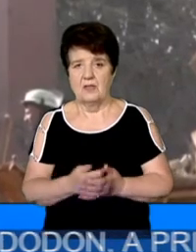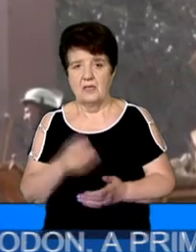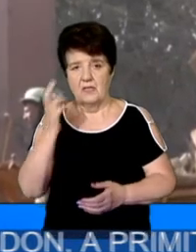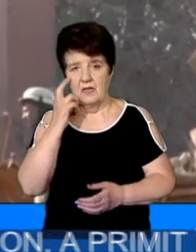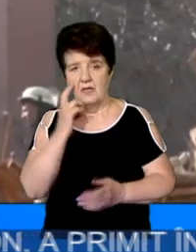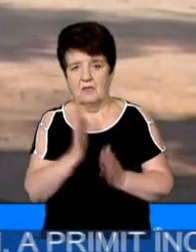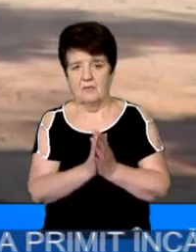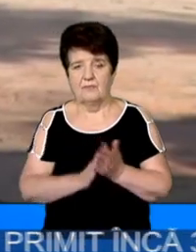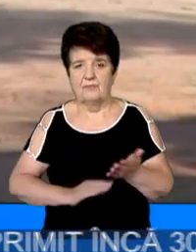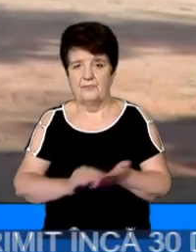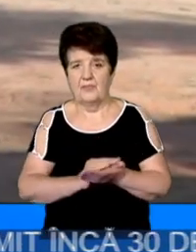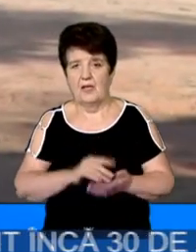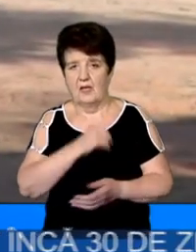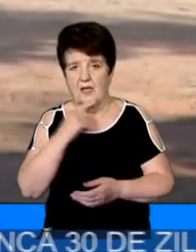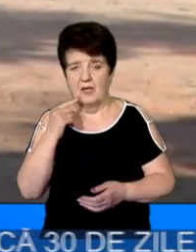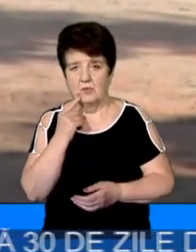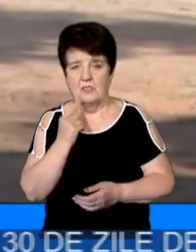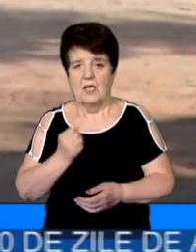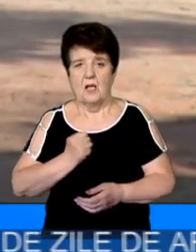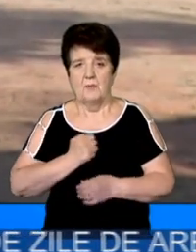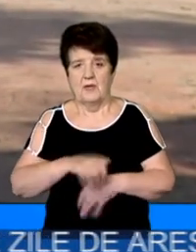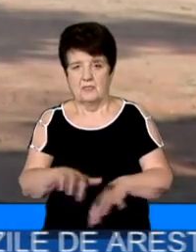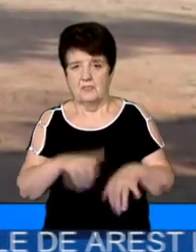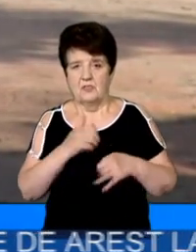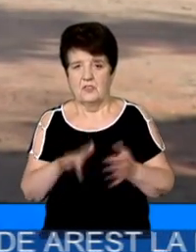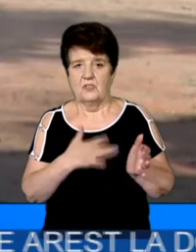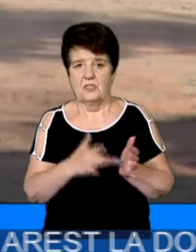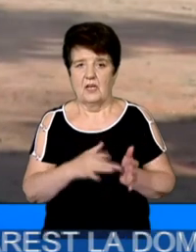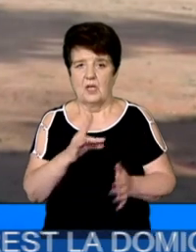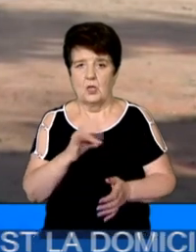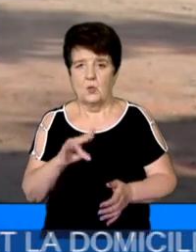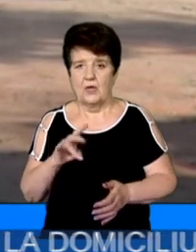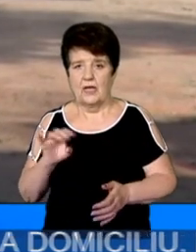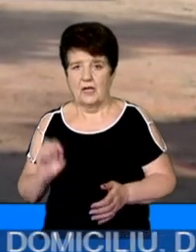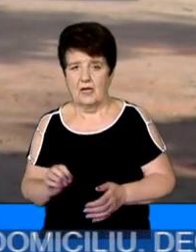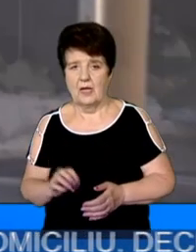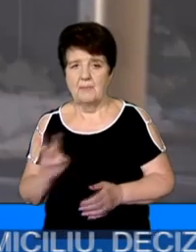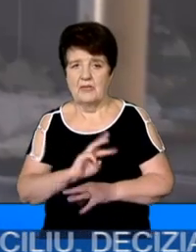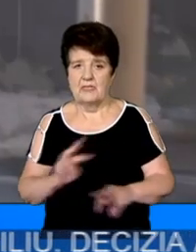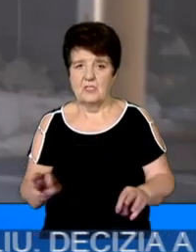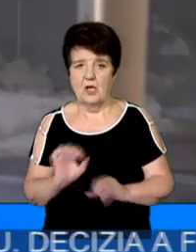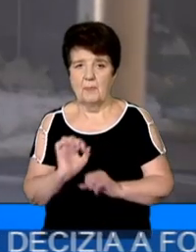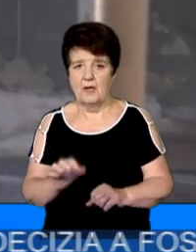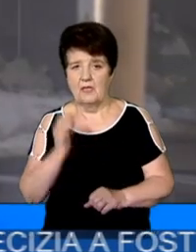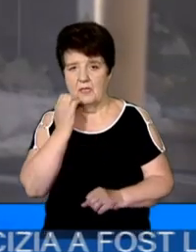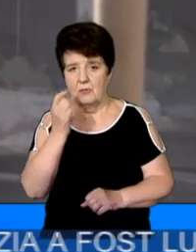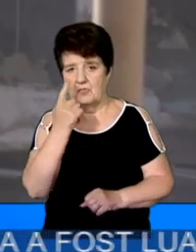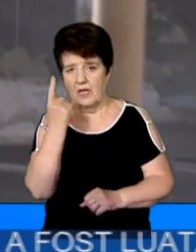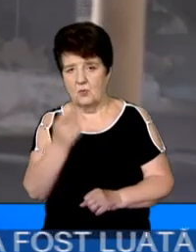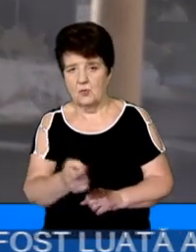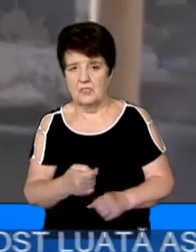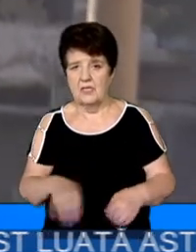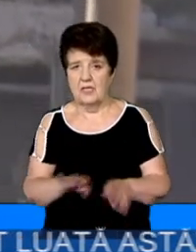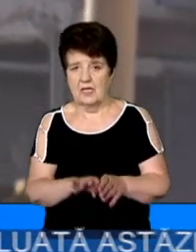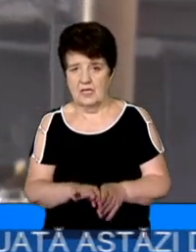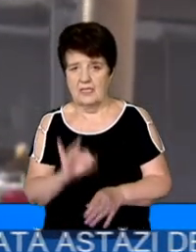cerut repetat armatei ruse să se retragă de pe teritoriul centralei nucleare, în timp ce Ministerul Apărării de la Moscova a anunțat că va